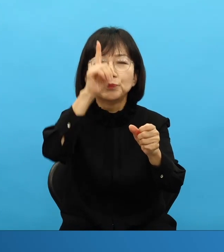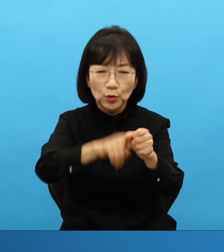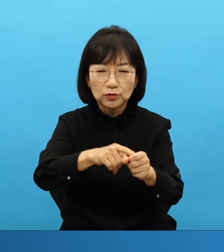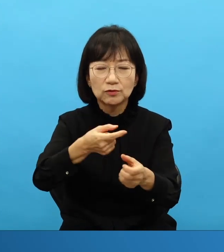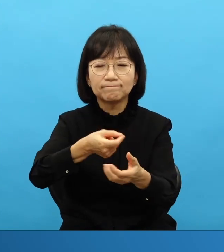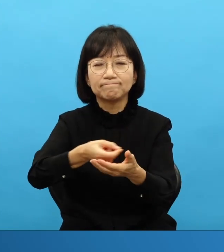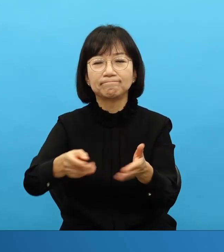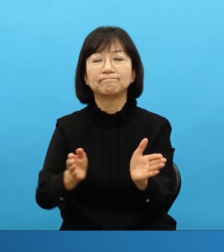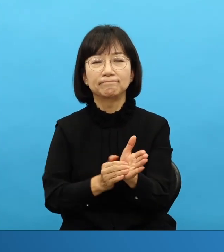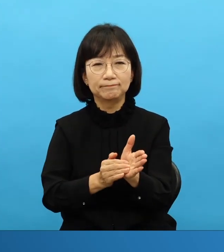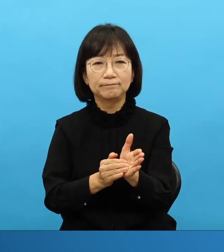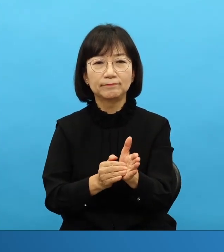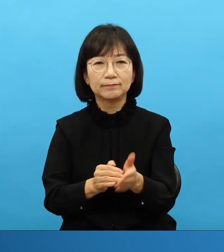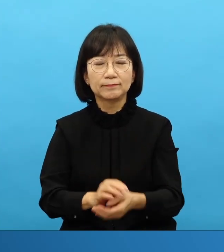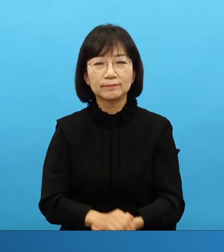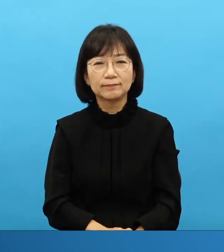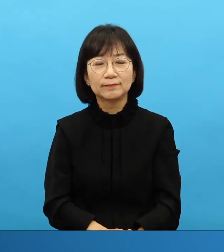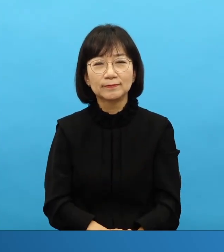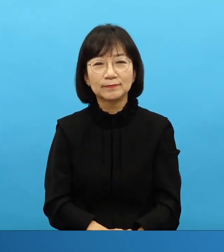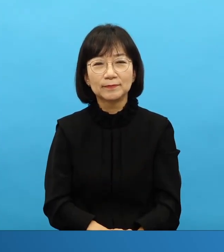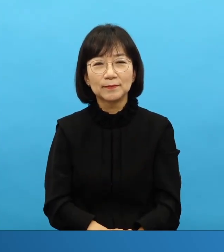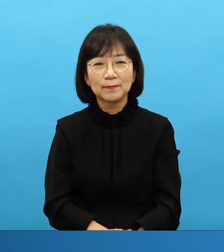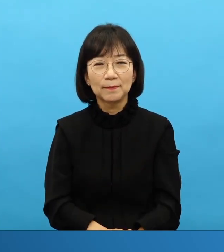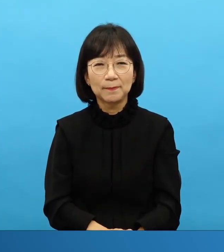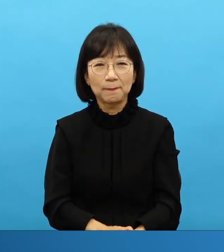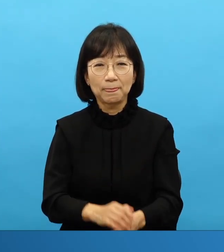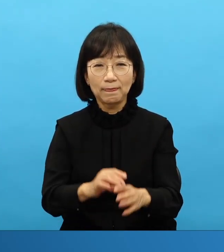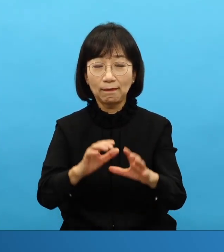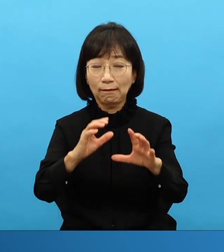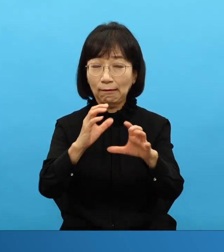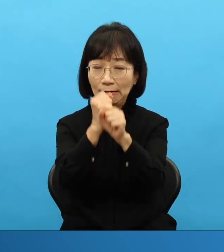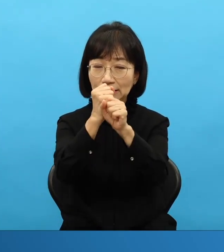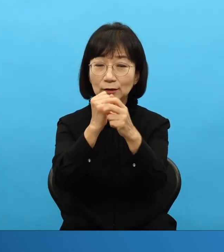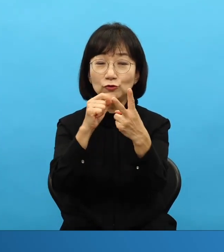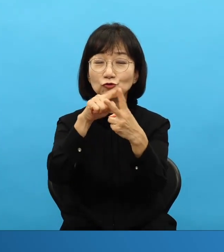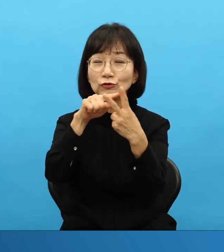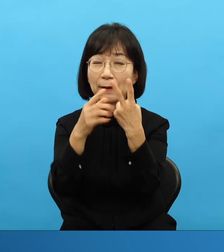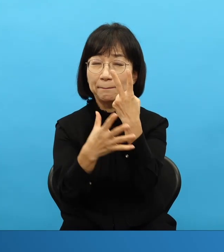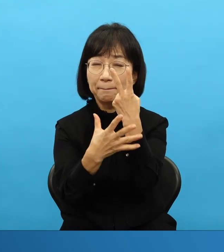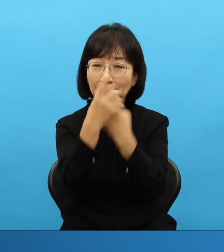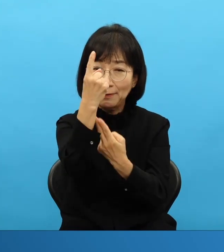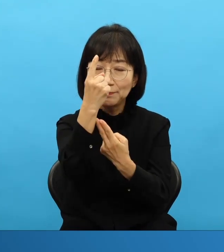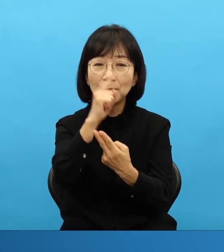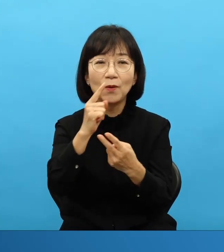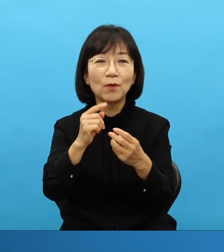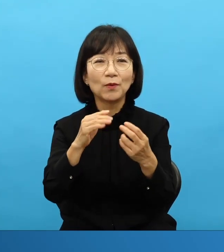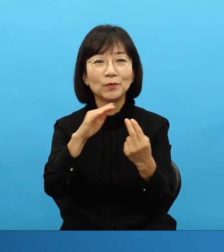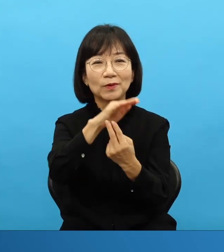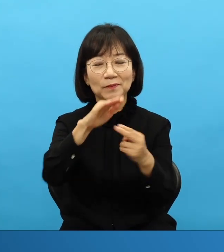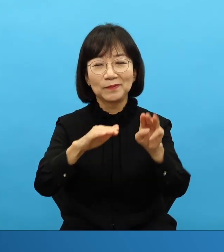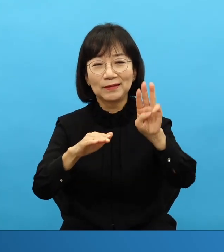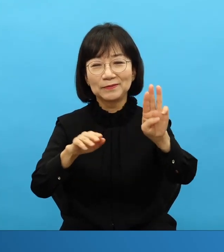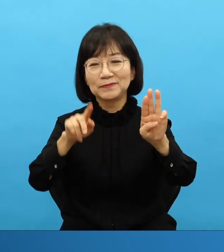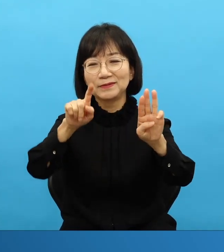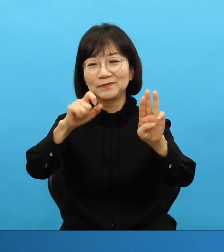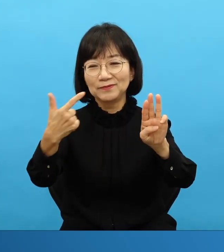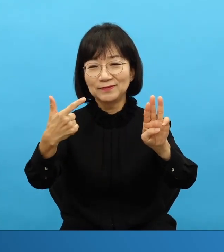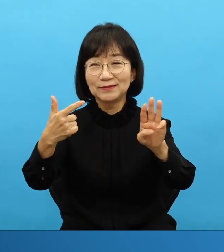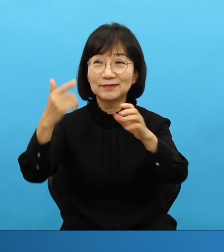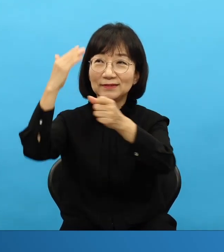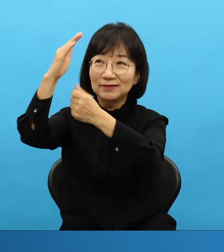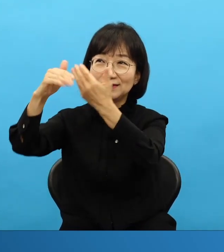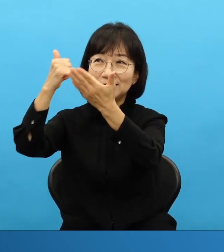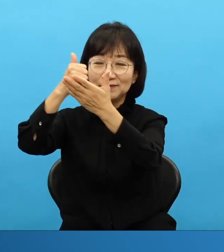命。 그게 한마디로 말하면 요한복음 3장 16절이잖아요. 这一句话来讲，就约翰福音3章 하나님 16节。 세상을 이처럼 사랑하사